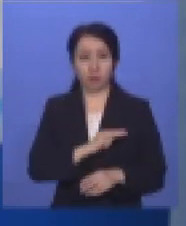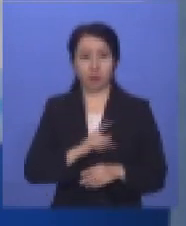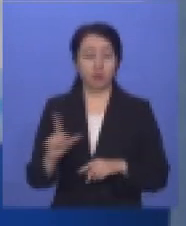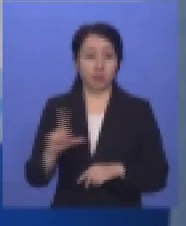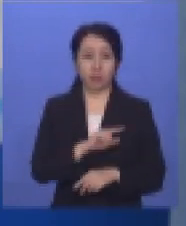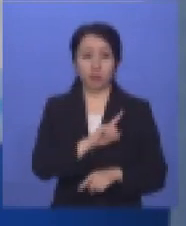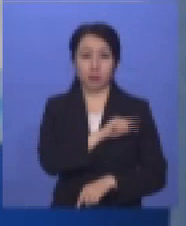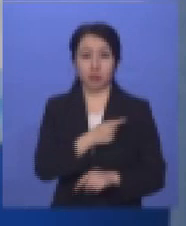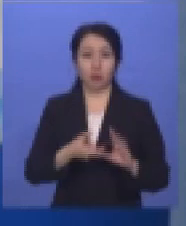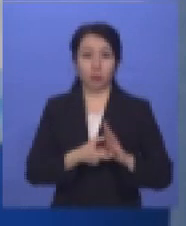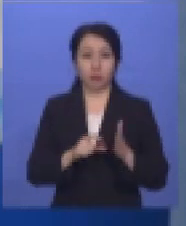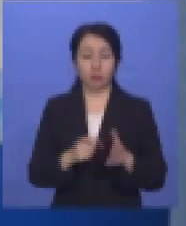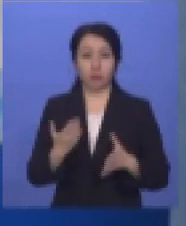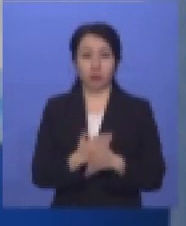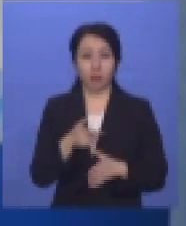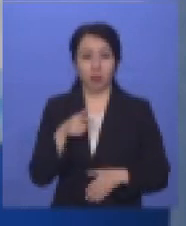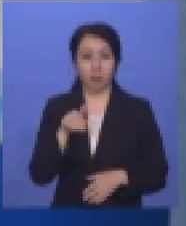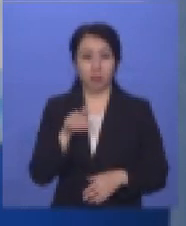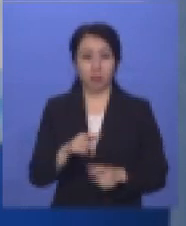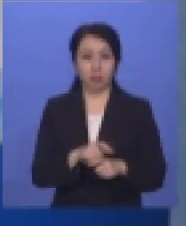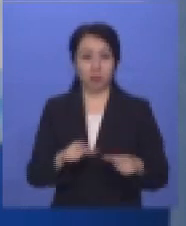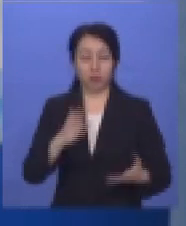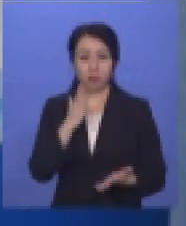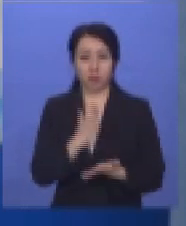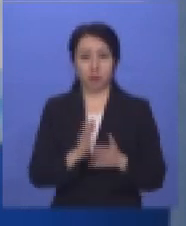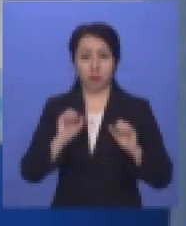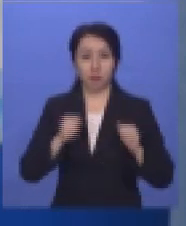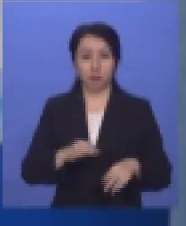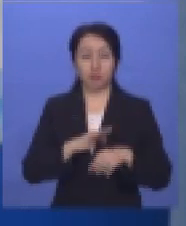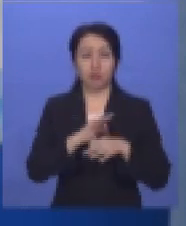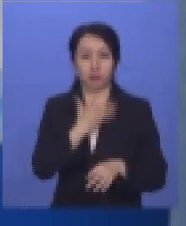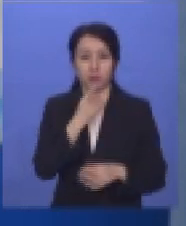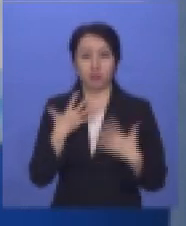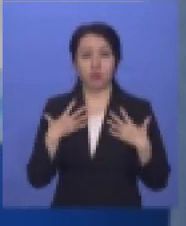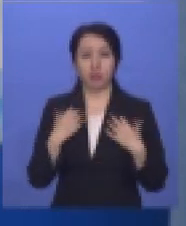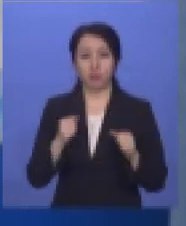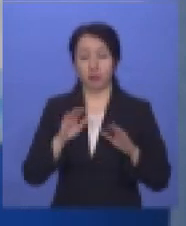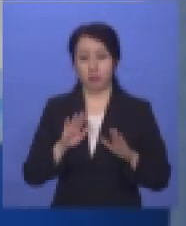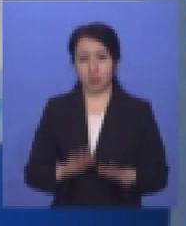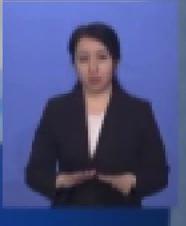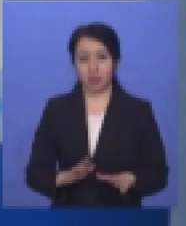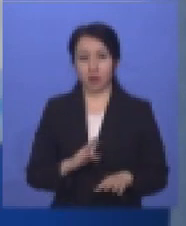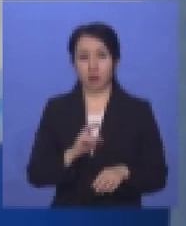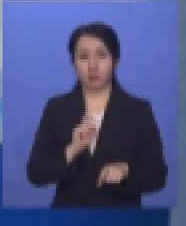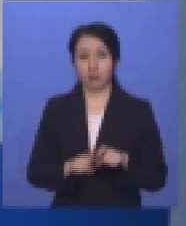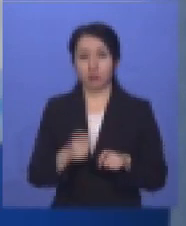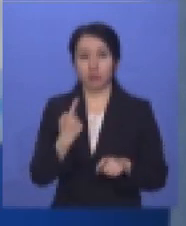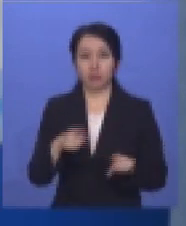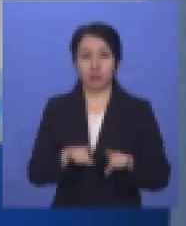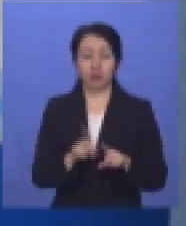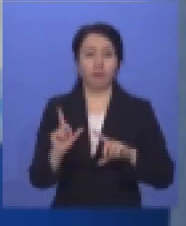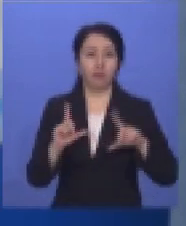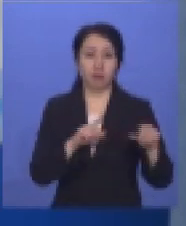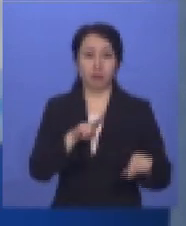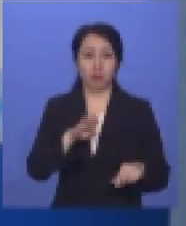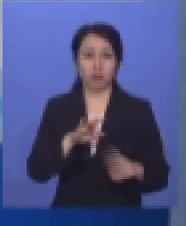действуют передвижные медицинские комплексы. Благодаря им у тысяч жителей появилась возможность проверить свое здоровье на местах. Как прошел один из